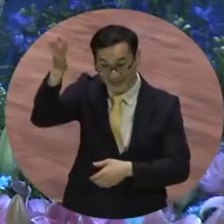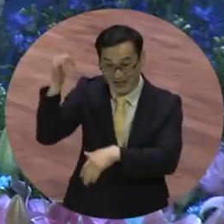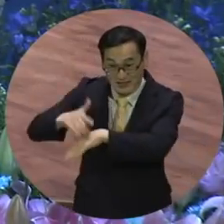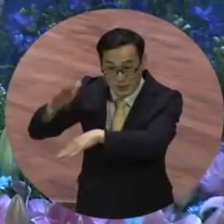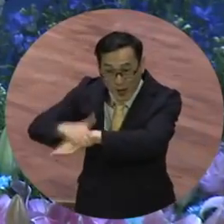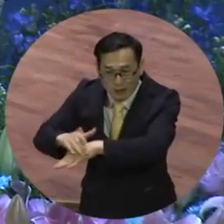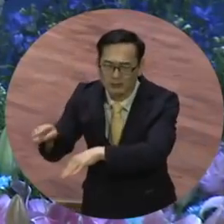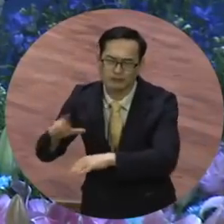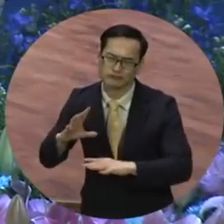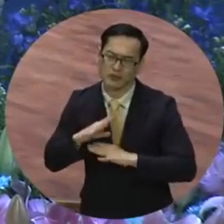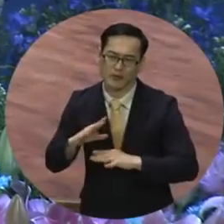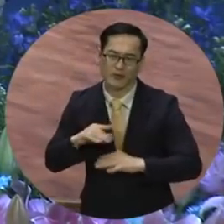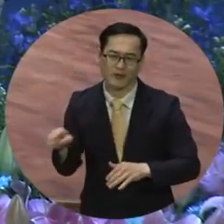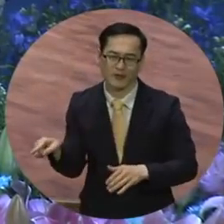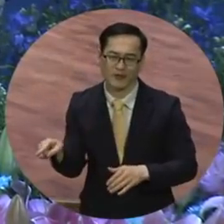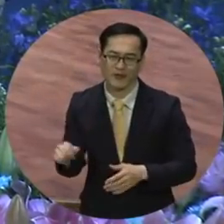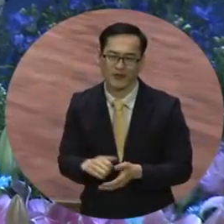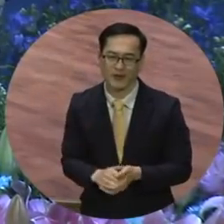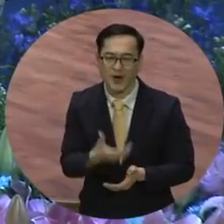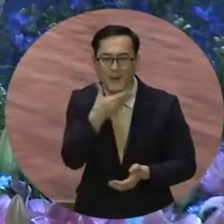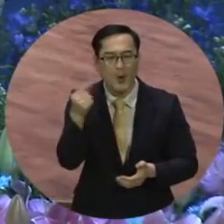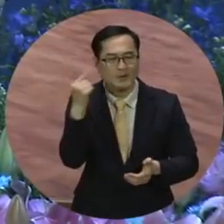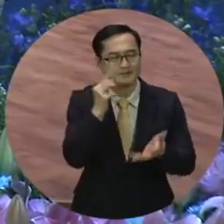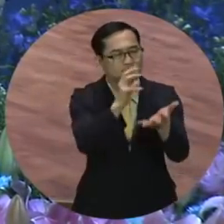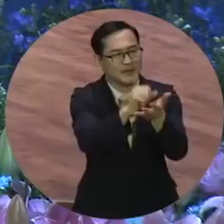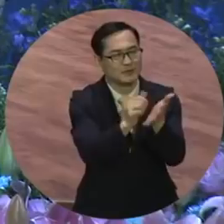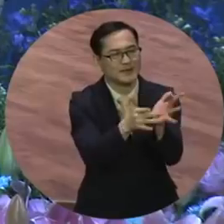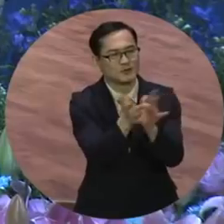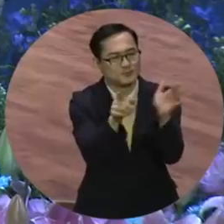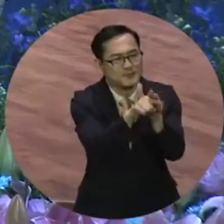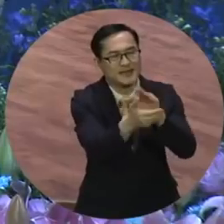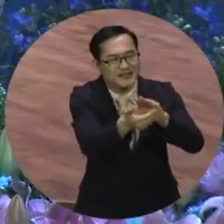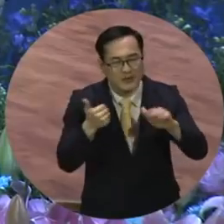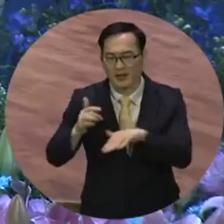전에 가졌던 이 체질, 복음 받기 전에 가졌던 이 체질.